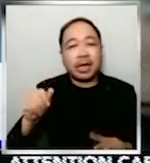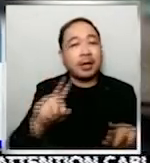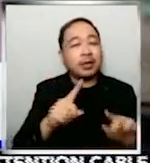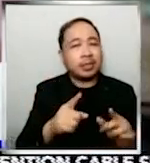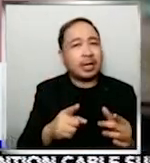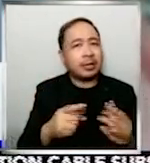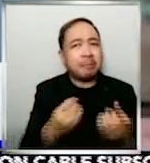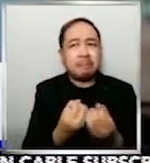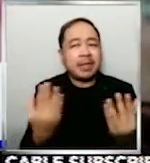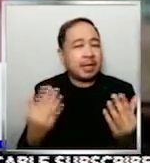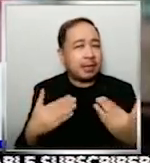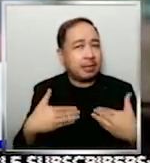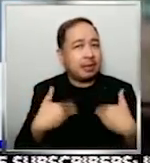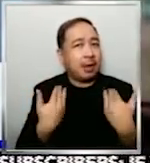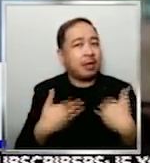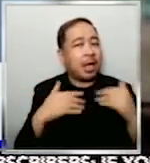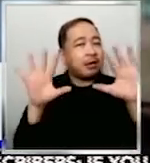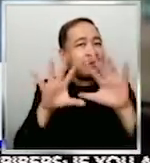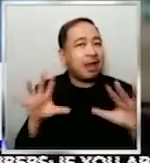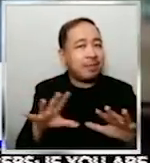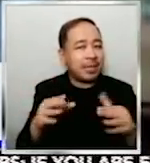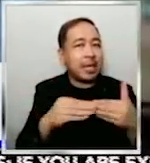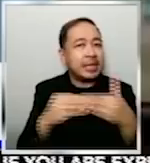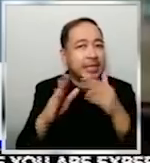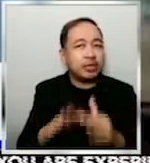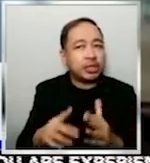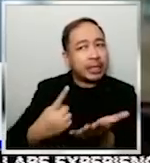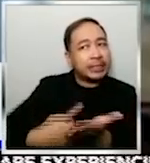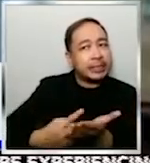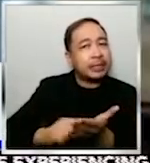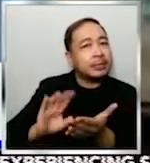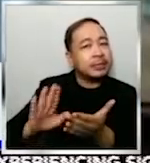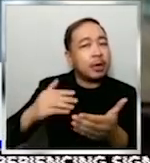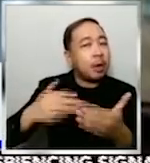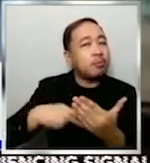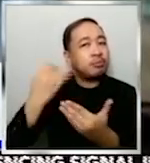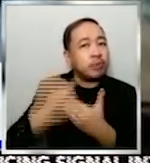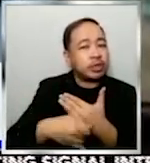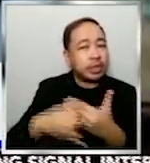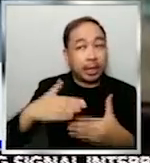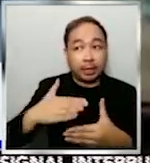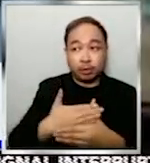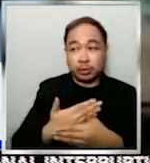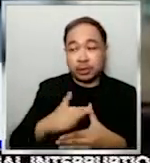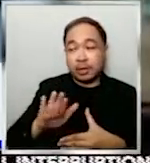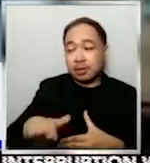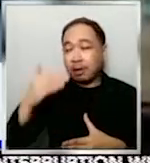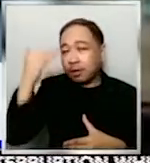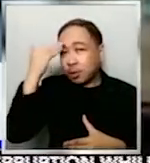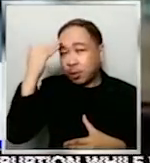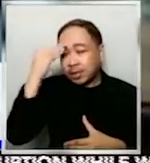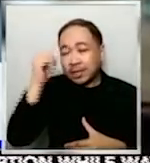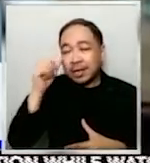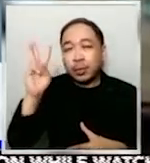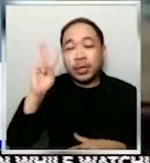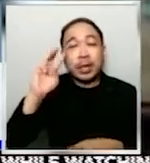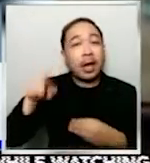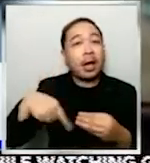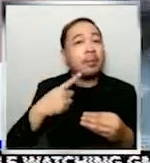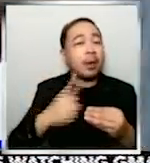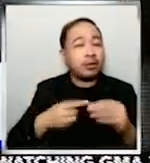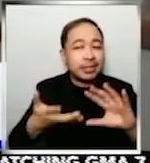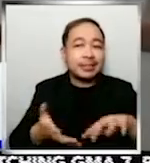tinalakay nila ang kanilang mga hakbang o proyekto para mamahagi ng kaalaman at kamalayan kaugnay sa disaster risk reduction and climate change.